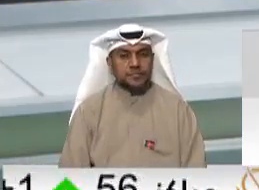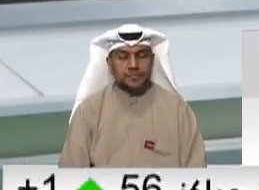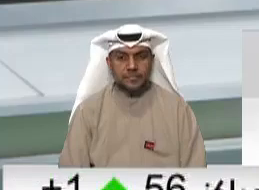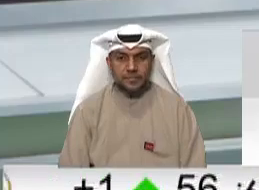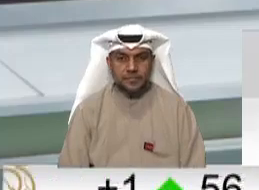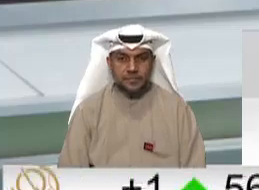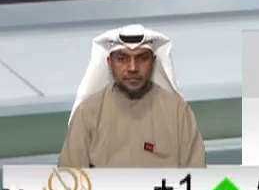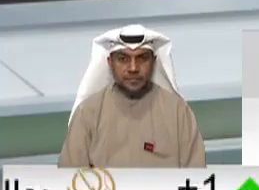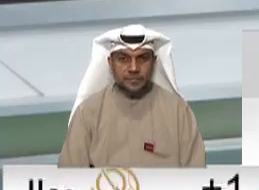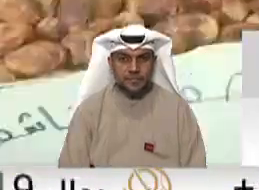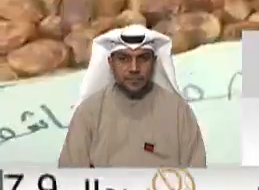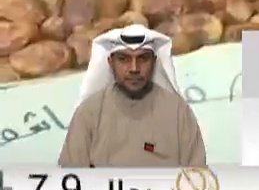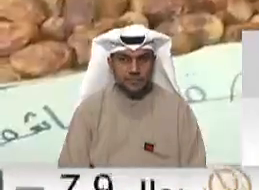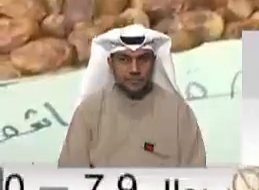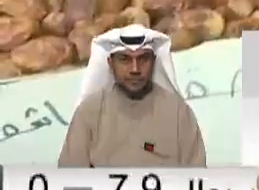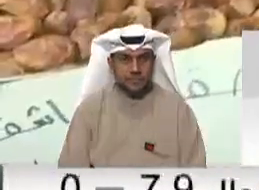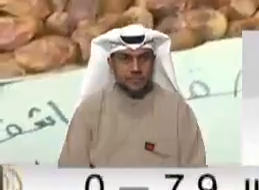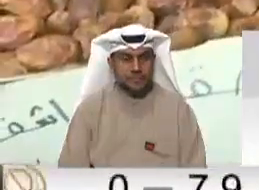نواف الشراكي.